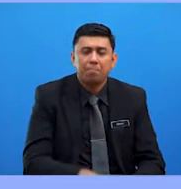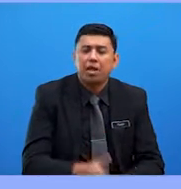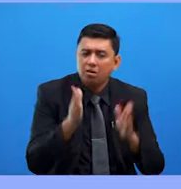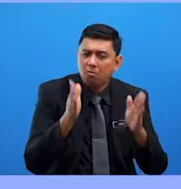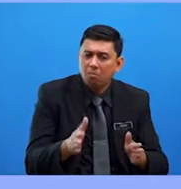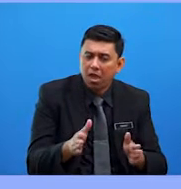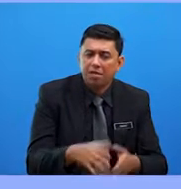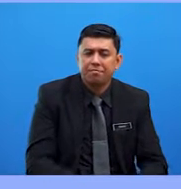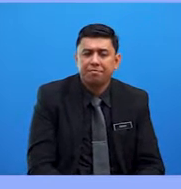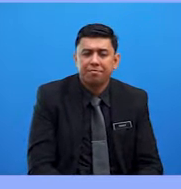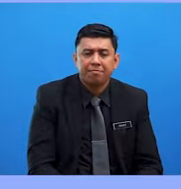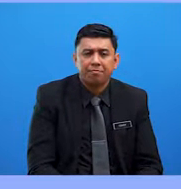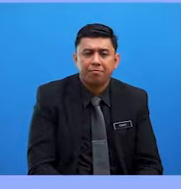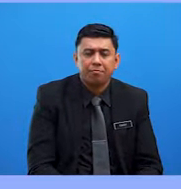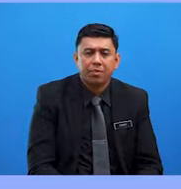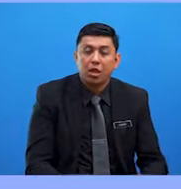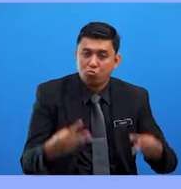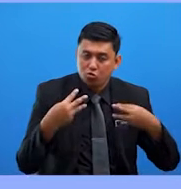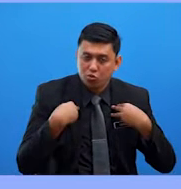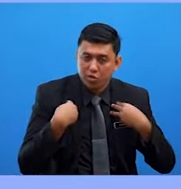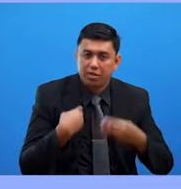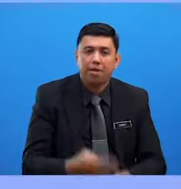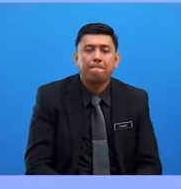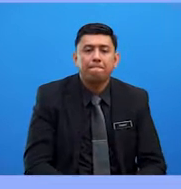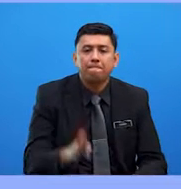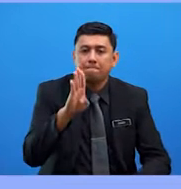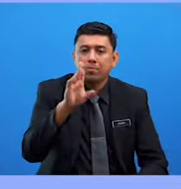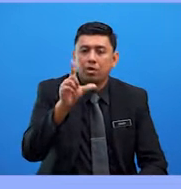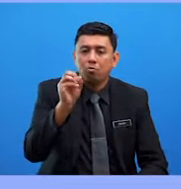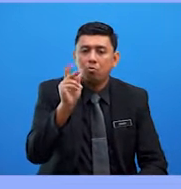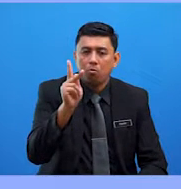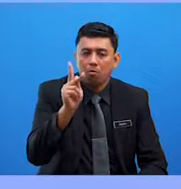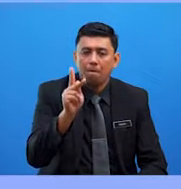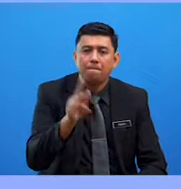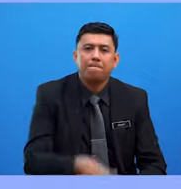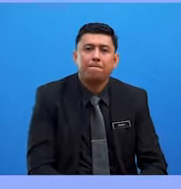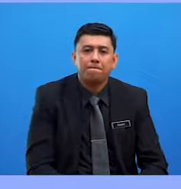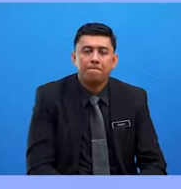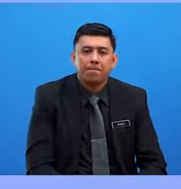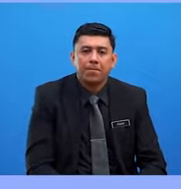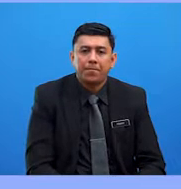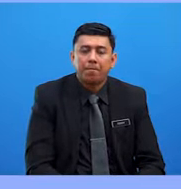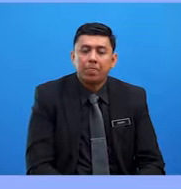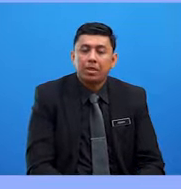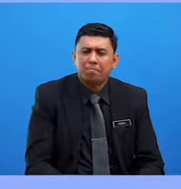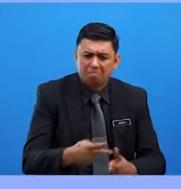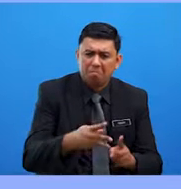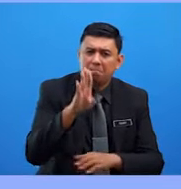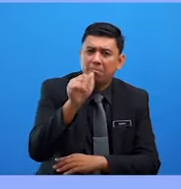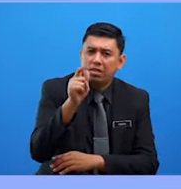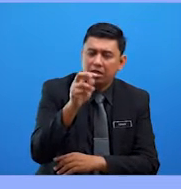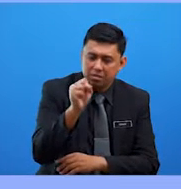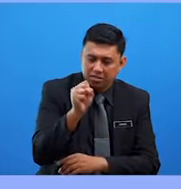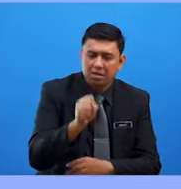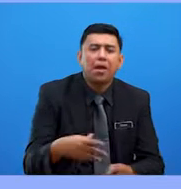mereka. Yang kesembilan, kewujudan blok perdagangan menjadi satu batasan kepada negara